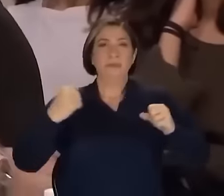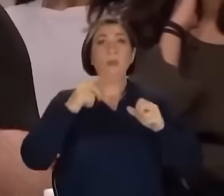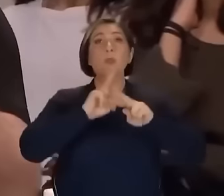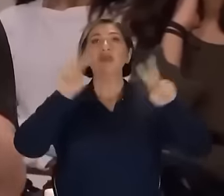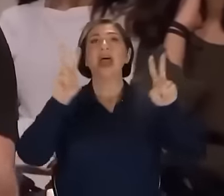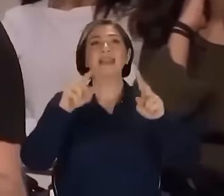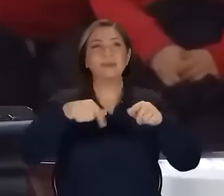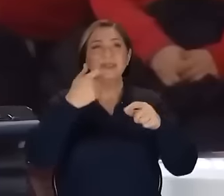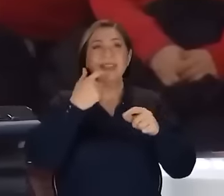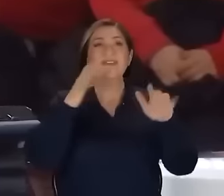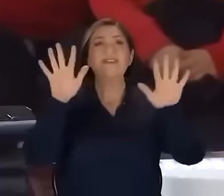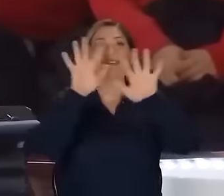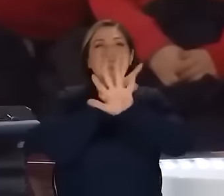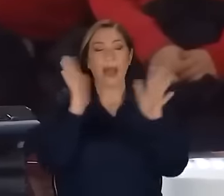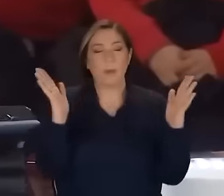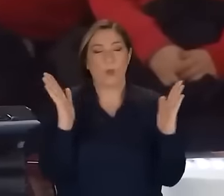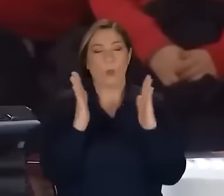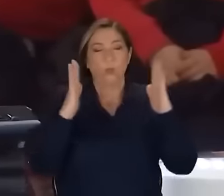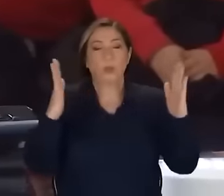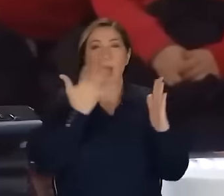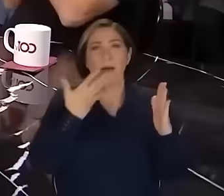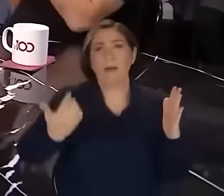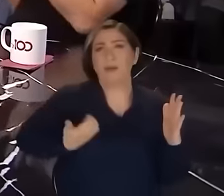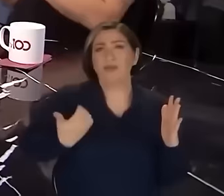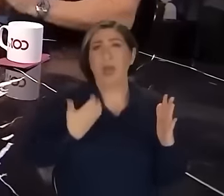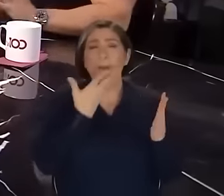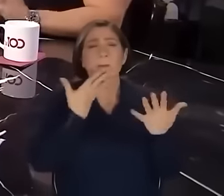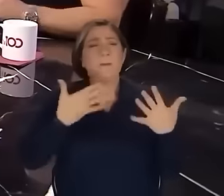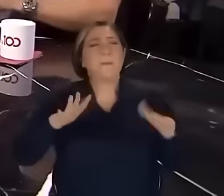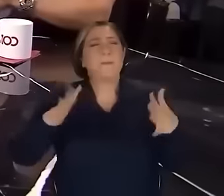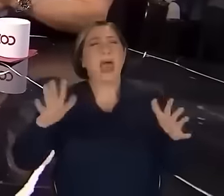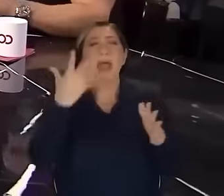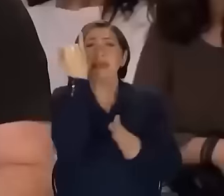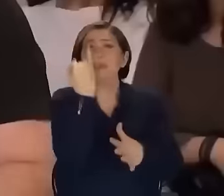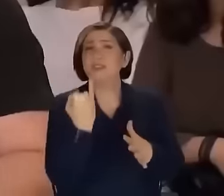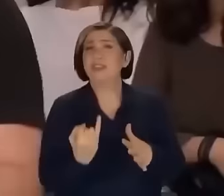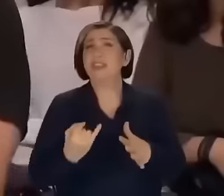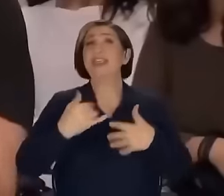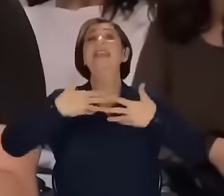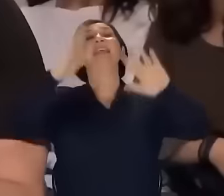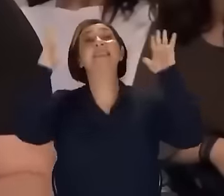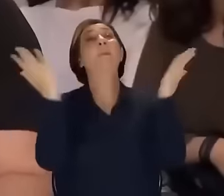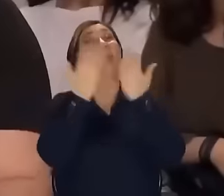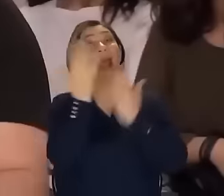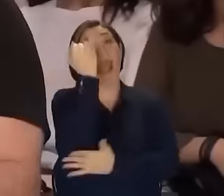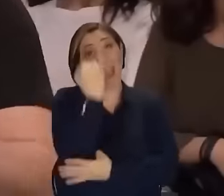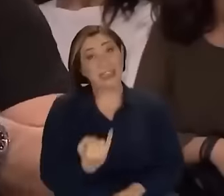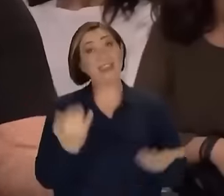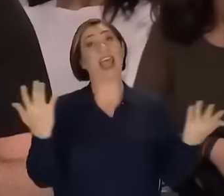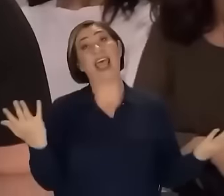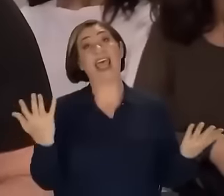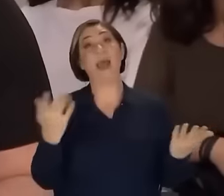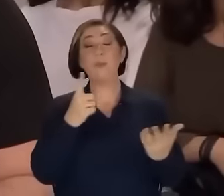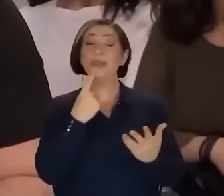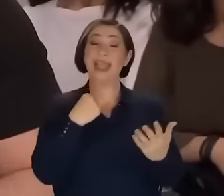verilen imkanlar, filtreler. Ya herkes çok yakışıklı, herkes bebeksi, herkes ince. Değilse bile ince anasını satayım. Yani